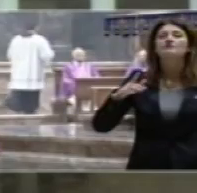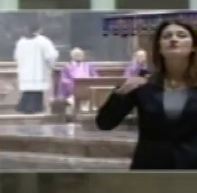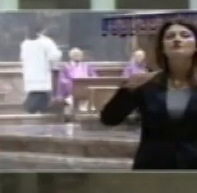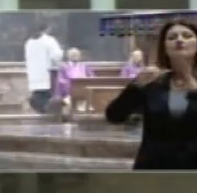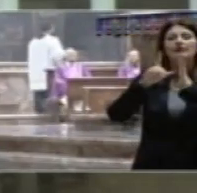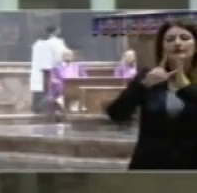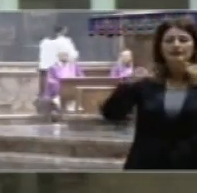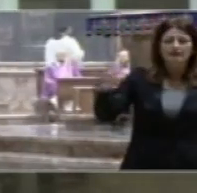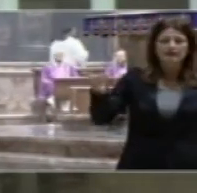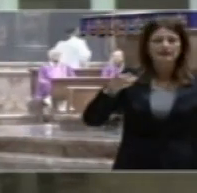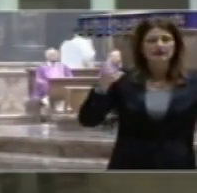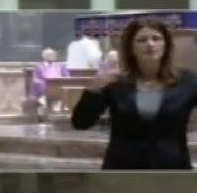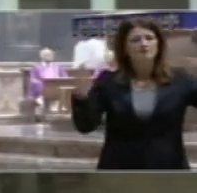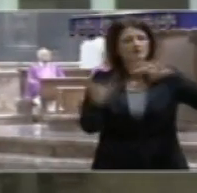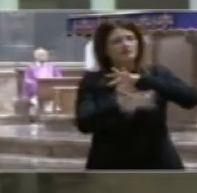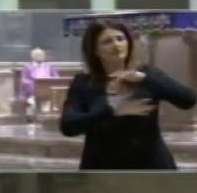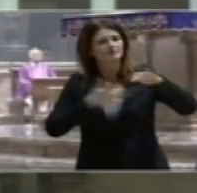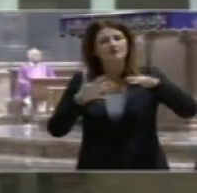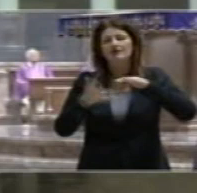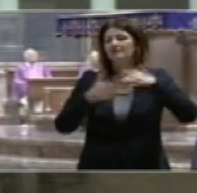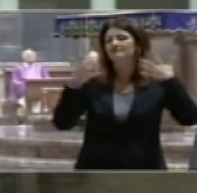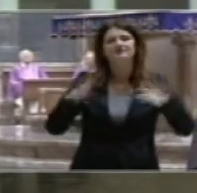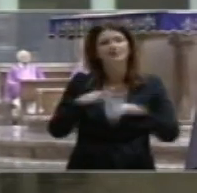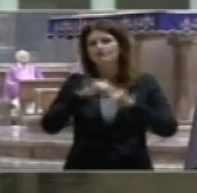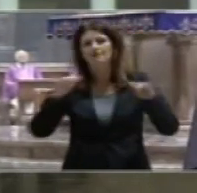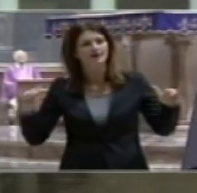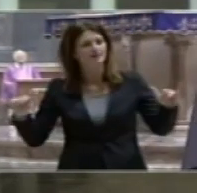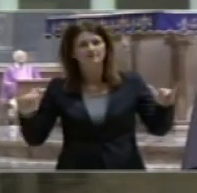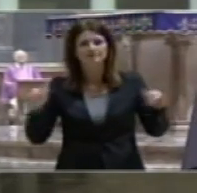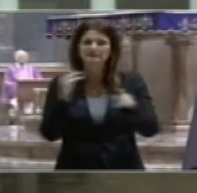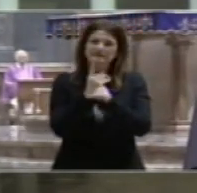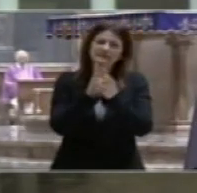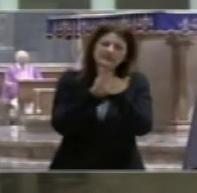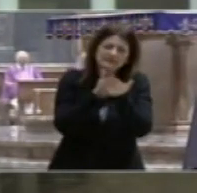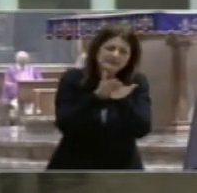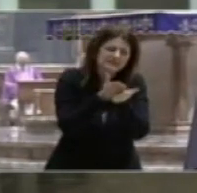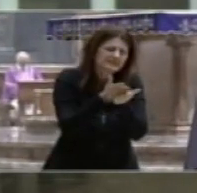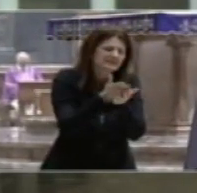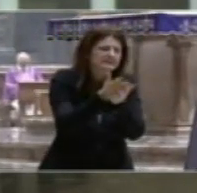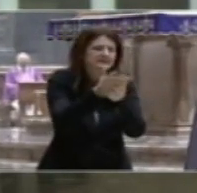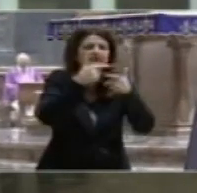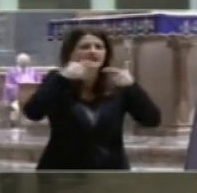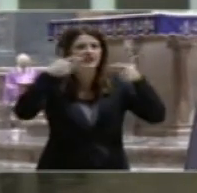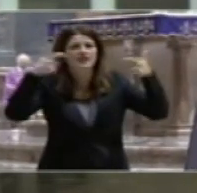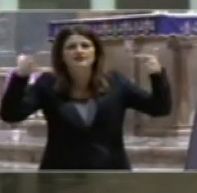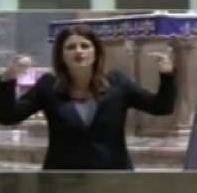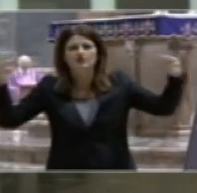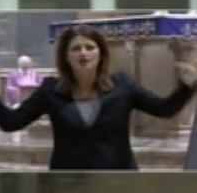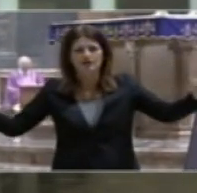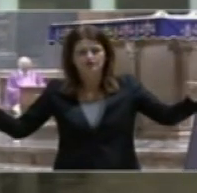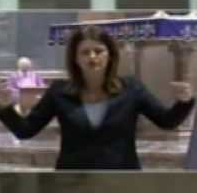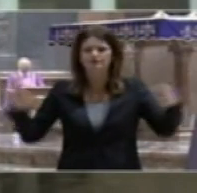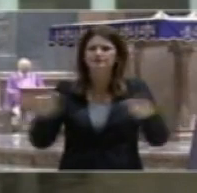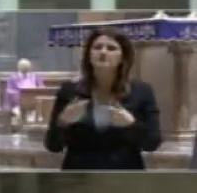tribolato non passa mai, dura in modo esagerato.